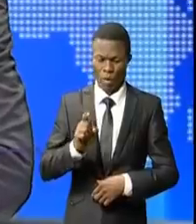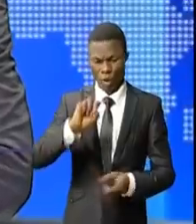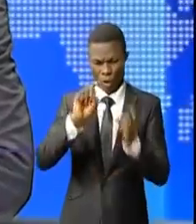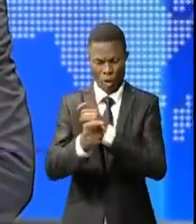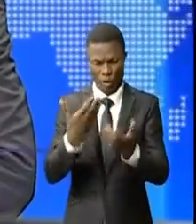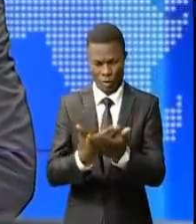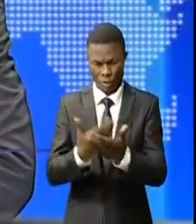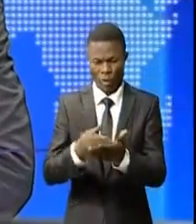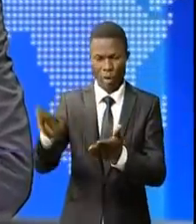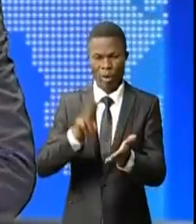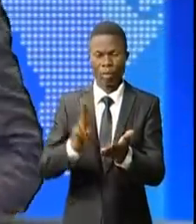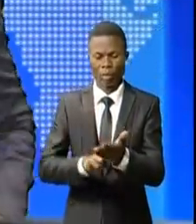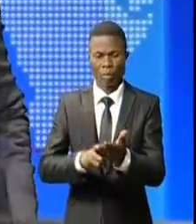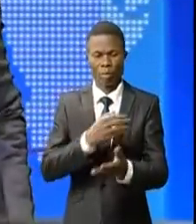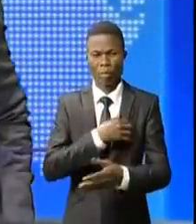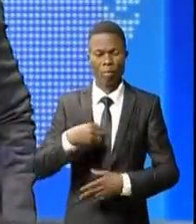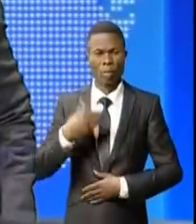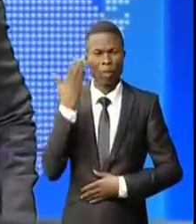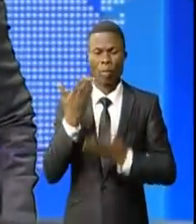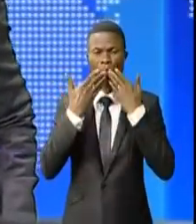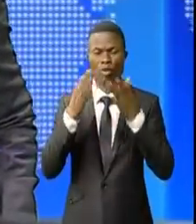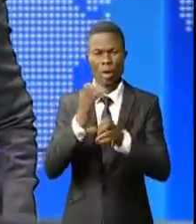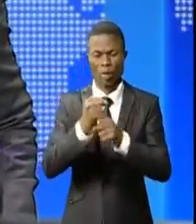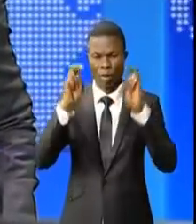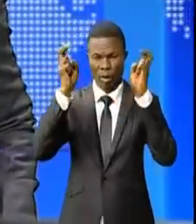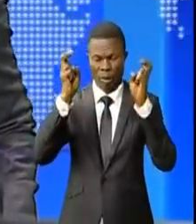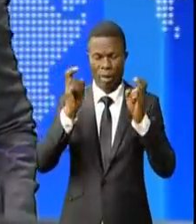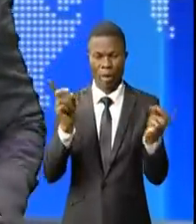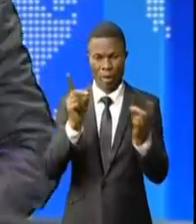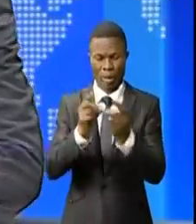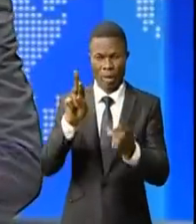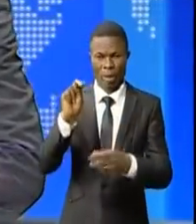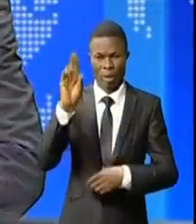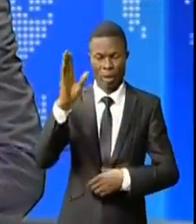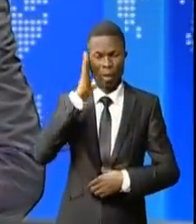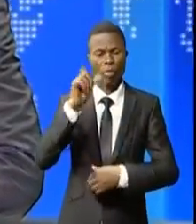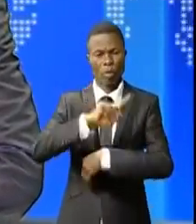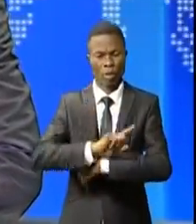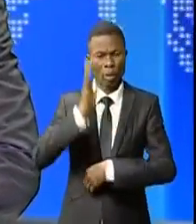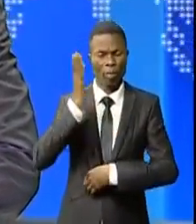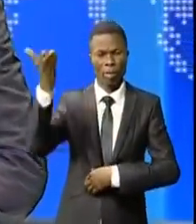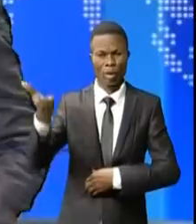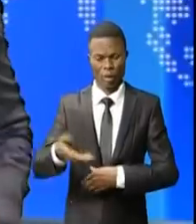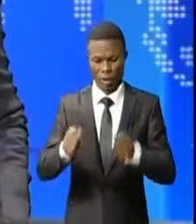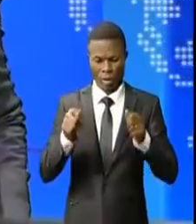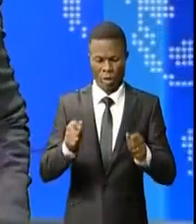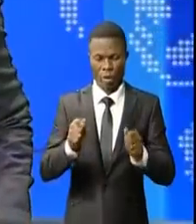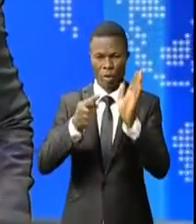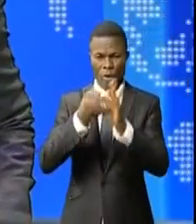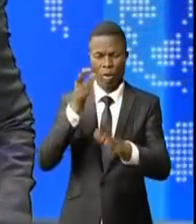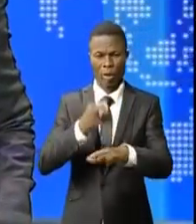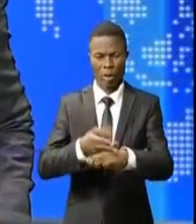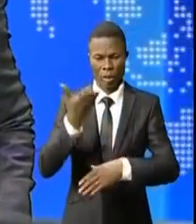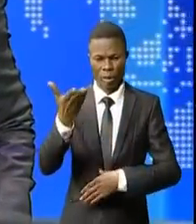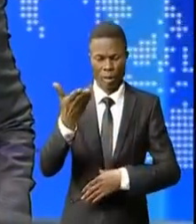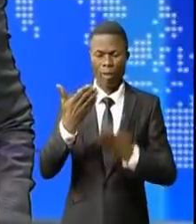réforme fiscale. Mesdames et messieurs, voilà tout pour les titres. Si vous nous rejoignez, bonjour et bienvenue dans votre journal